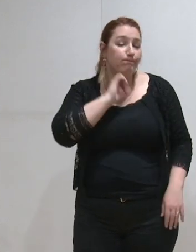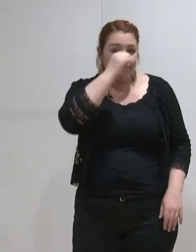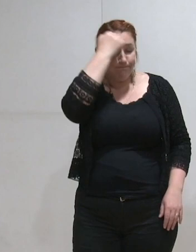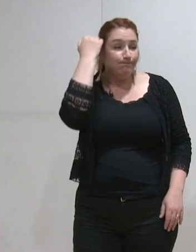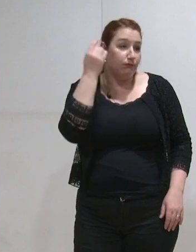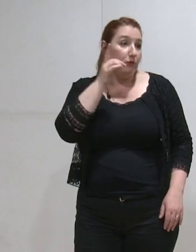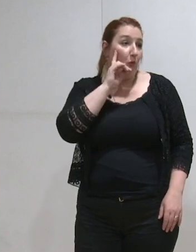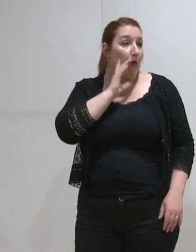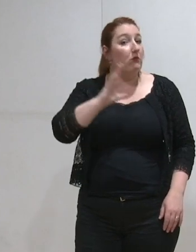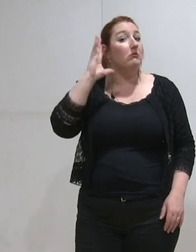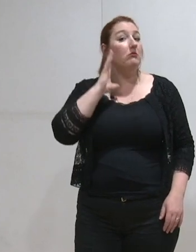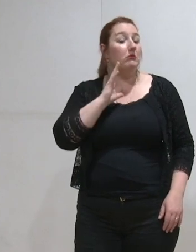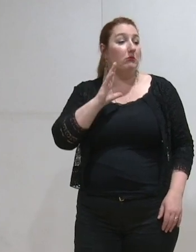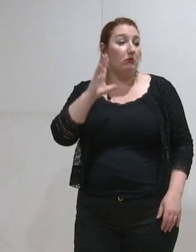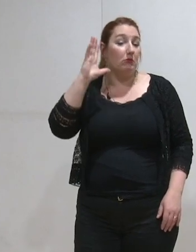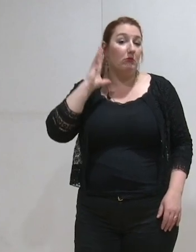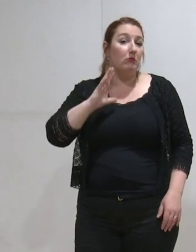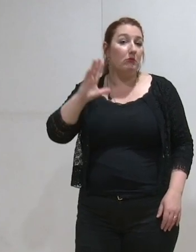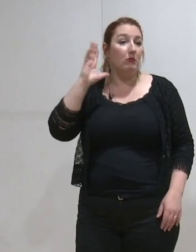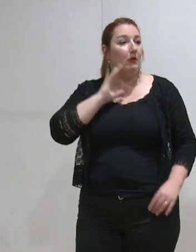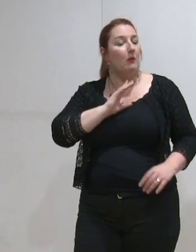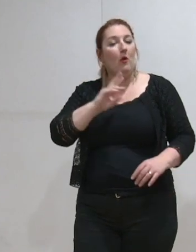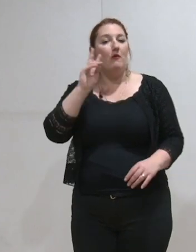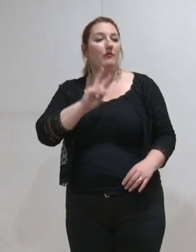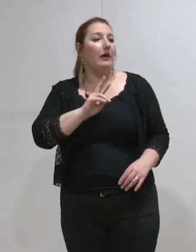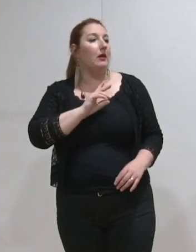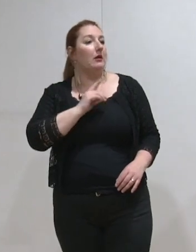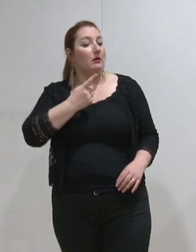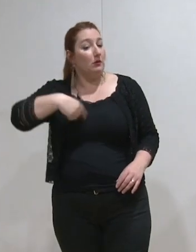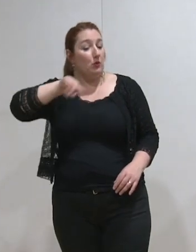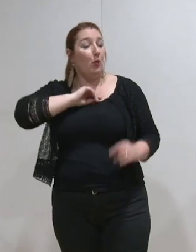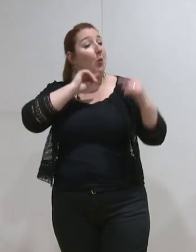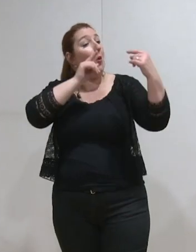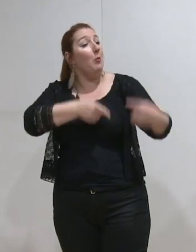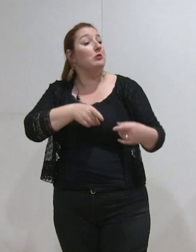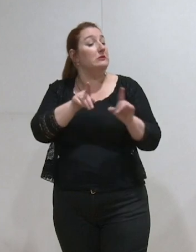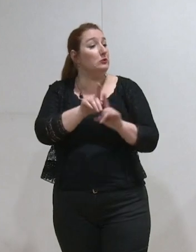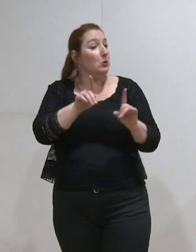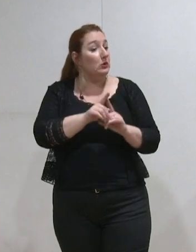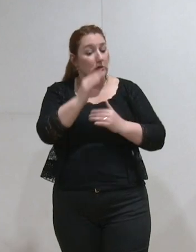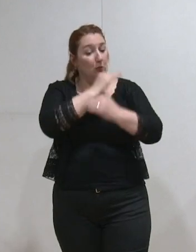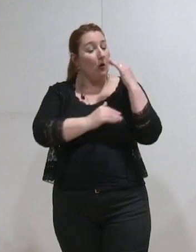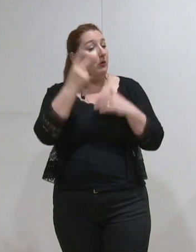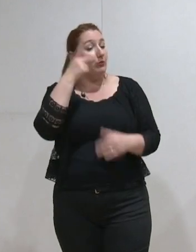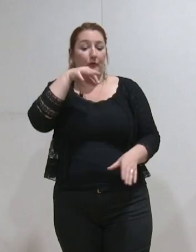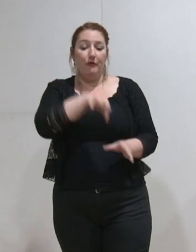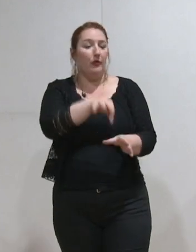où nous étions n étions pas tout à fait dans le nous étions dans l'opposition nous aussi et nous avons toujours voté les les programmations